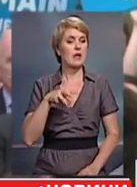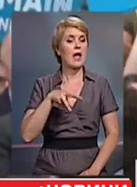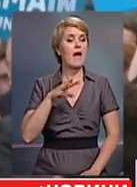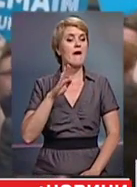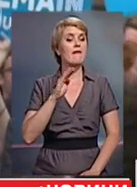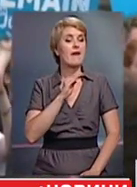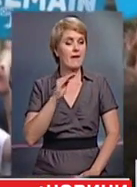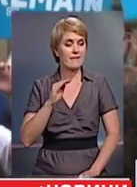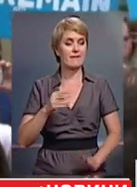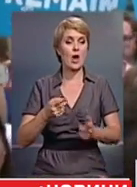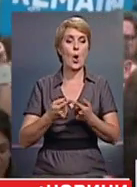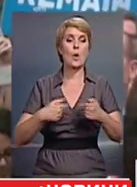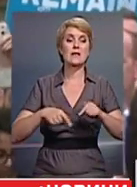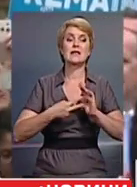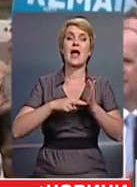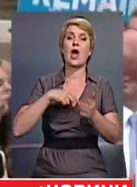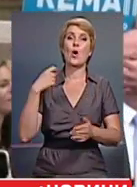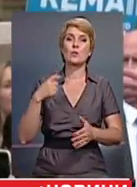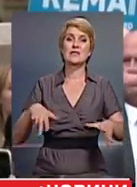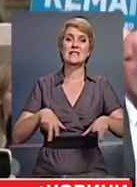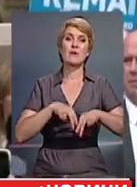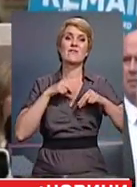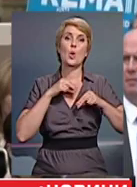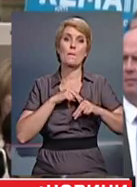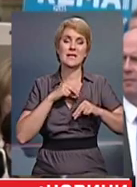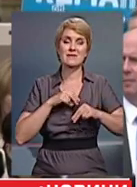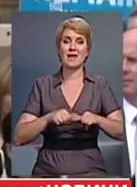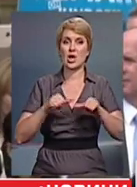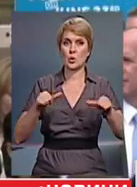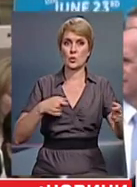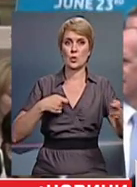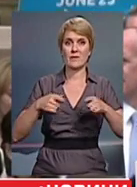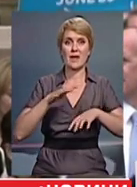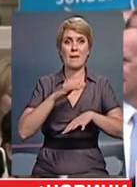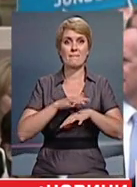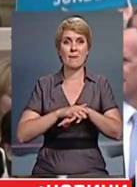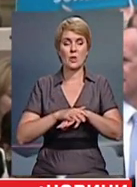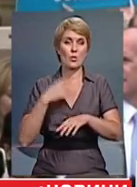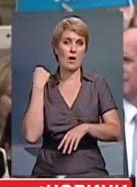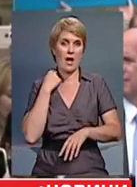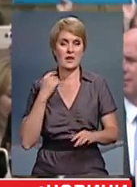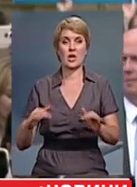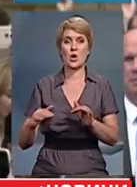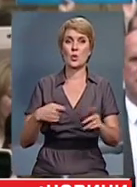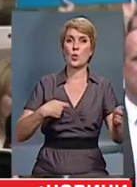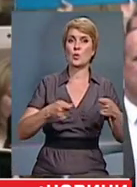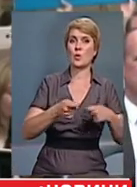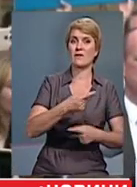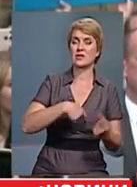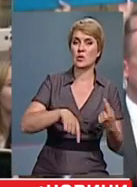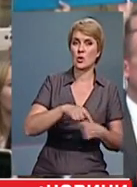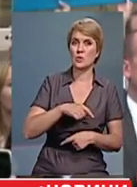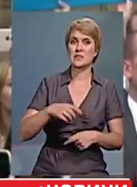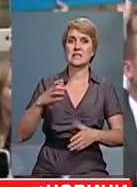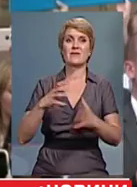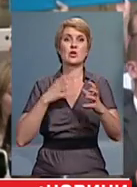МВФ, Організація економічного співробітництва та розвитку, керівник Банку Англії, рух торгових союзів, світові лідери,